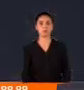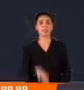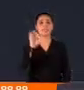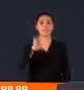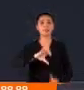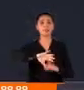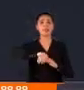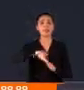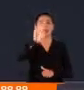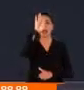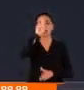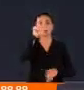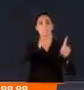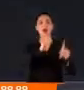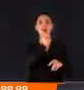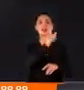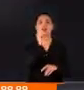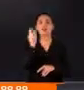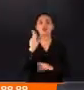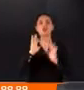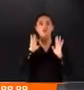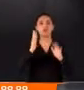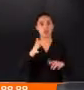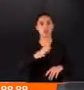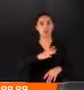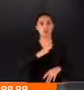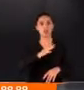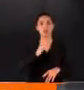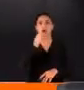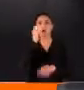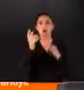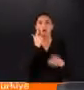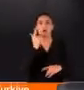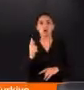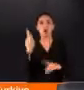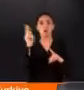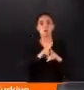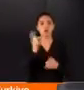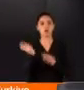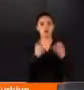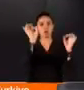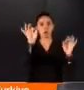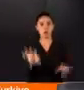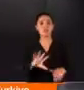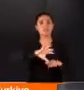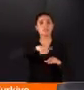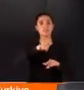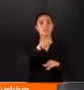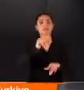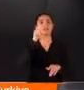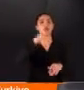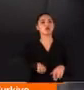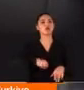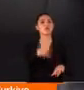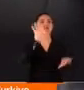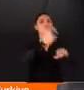Şu sıralar hırsızlar İstanbul'un bazı ilçelerini mesken tutmuş durumda. Artan ihbarlar üzerine polis harekete geçti ve hırsızlar suçüstü